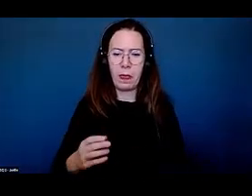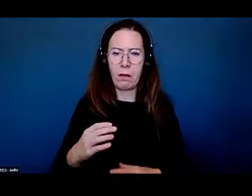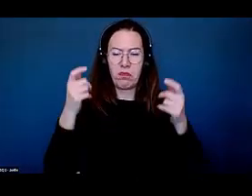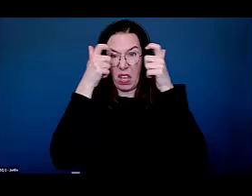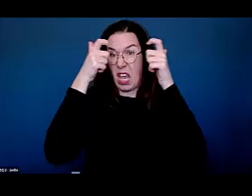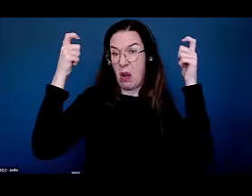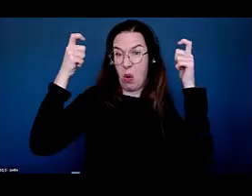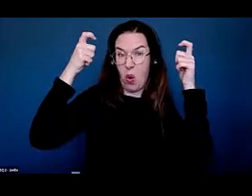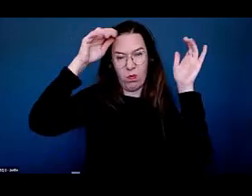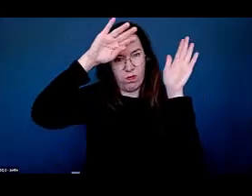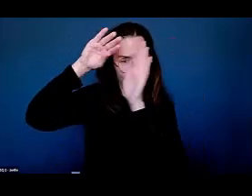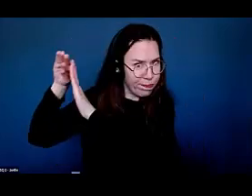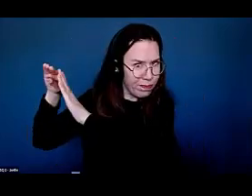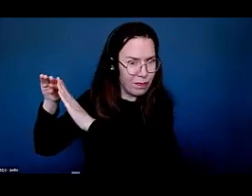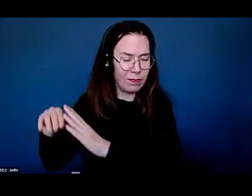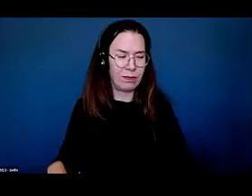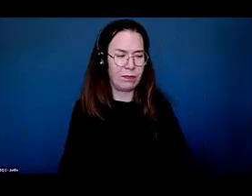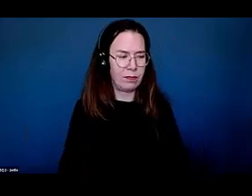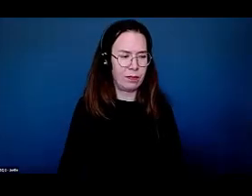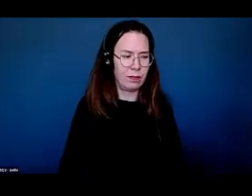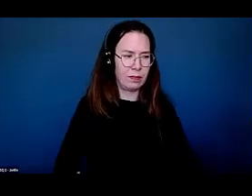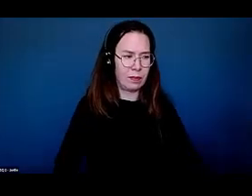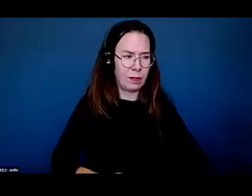mettre de côté son ego,